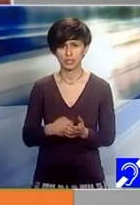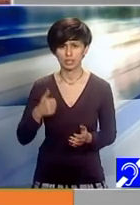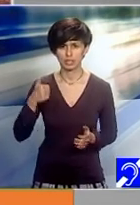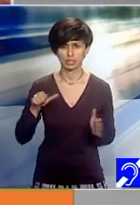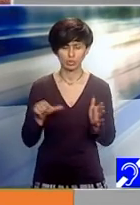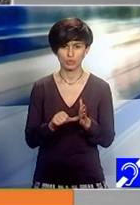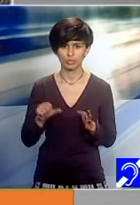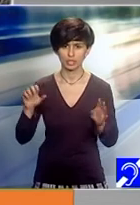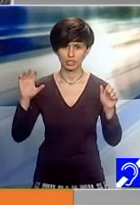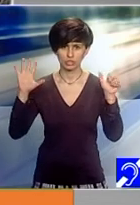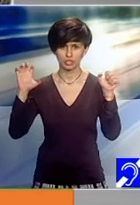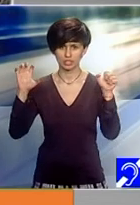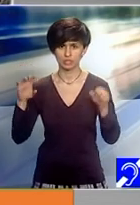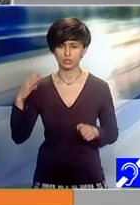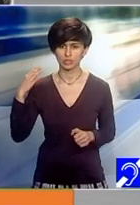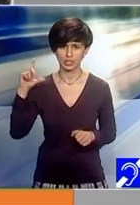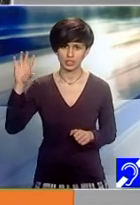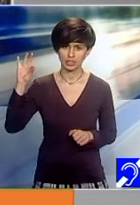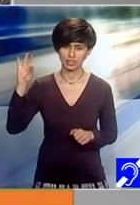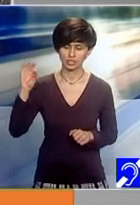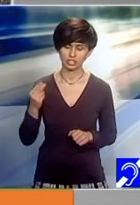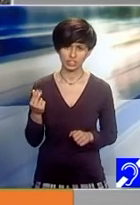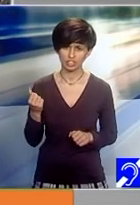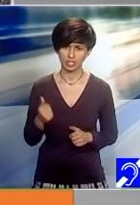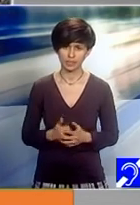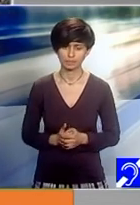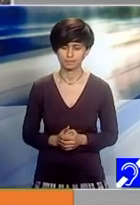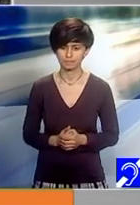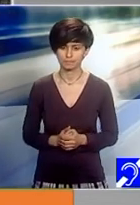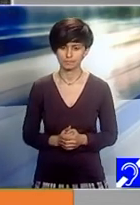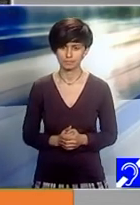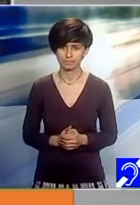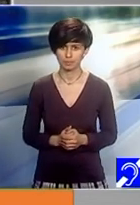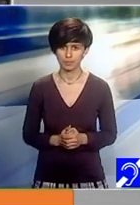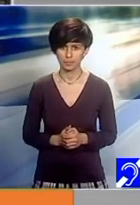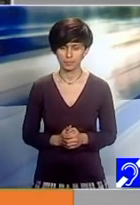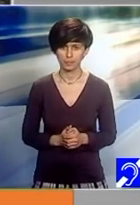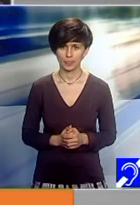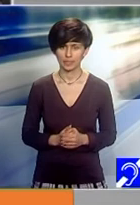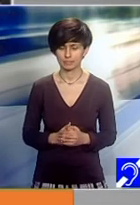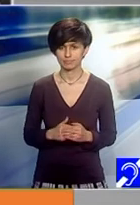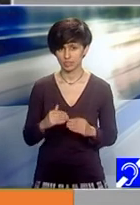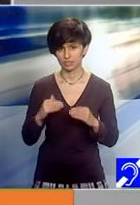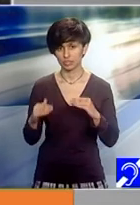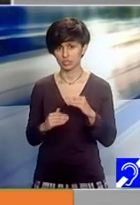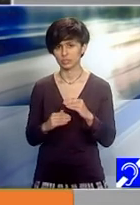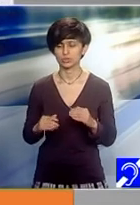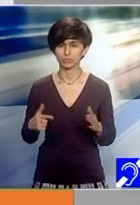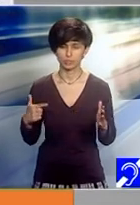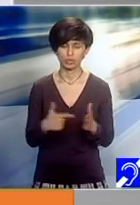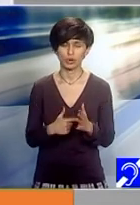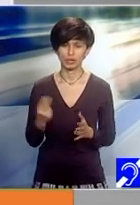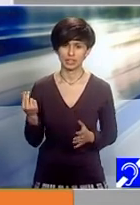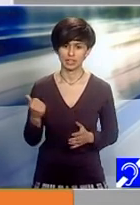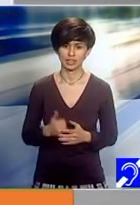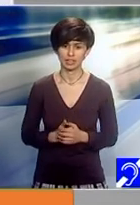1650, ultimul tuturaș. Adică până în 2000, clar. Fără gradație de merit, ca să